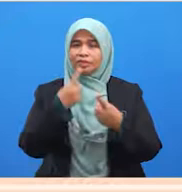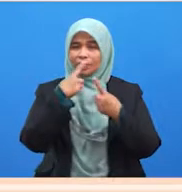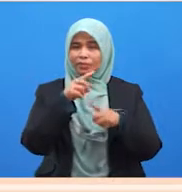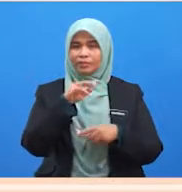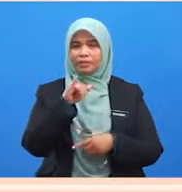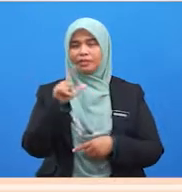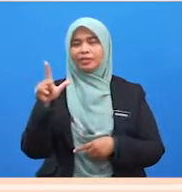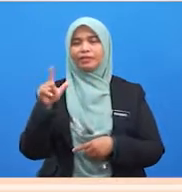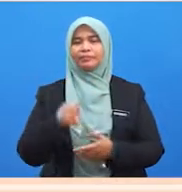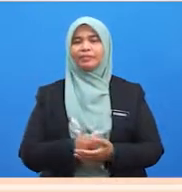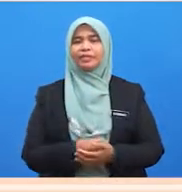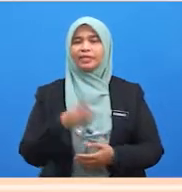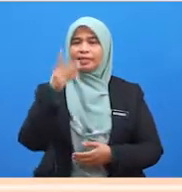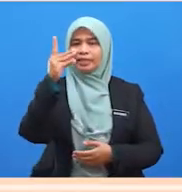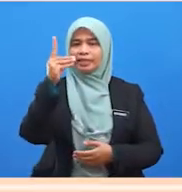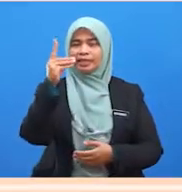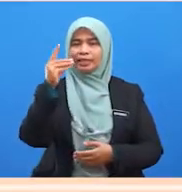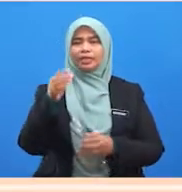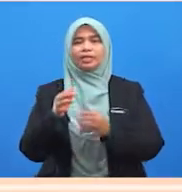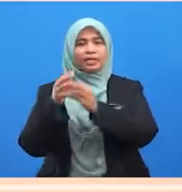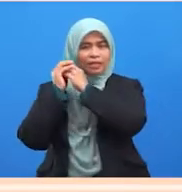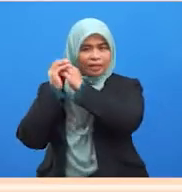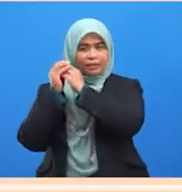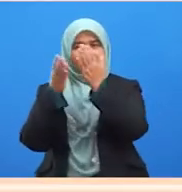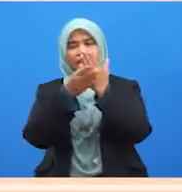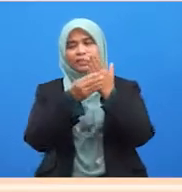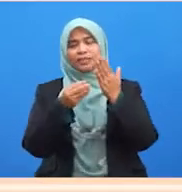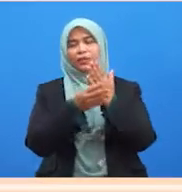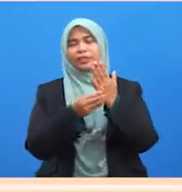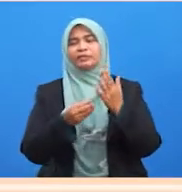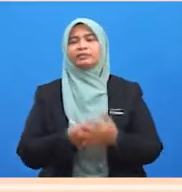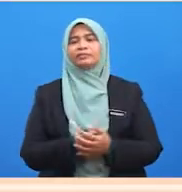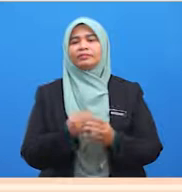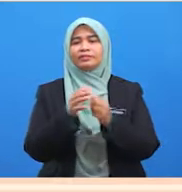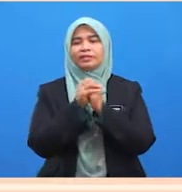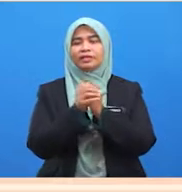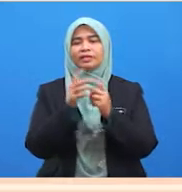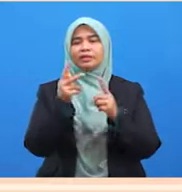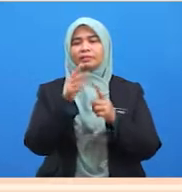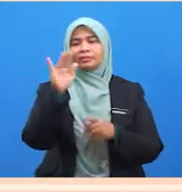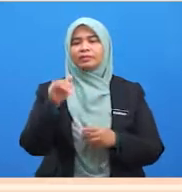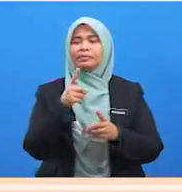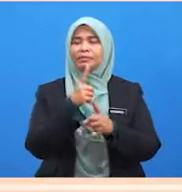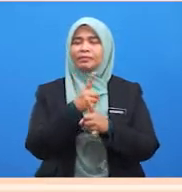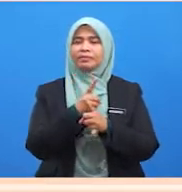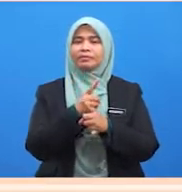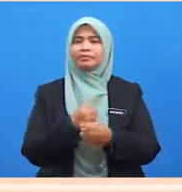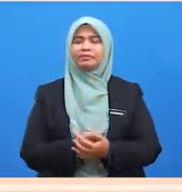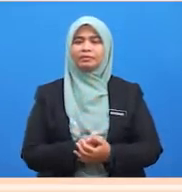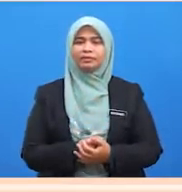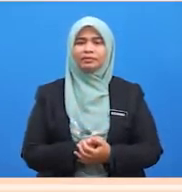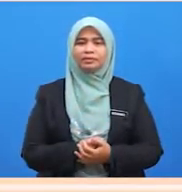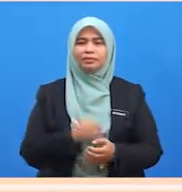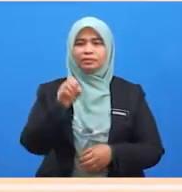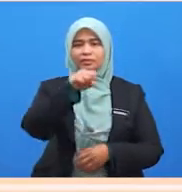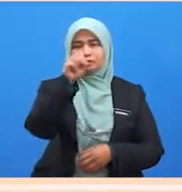Jawapannya ialah D. Kelapa sawit. Tanya pada yang betul. Baiklah murid-murid, kita teruskan dengan soalan yang